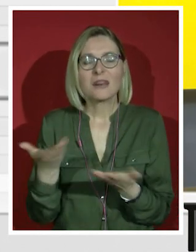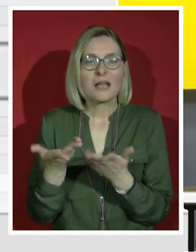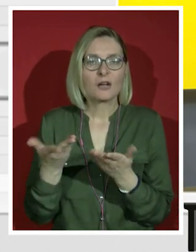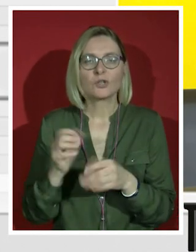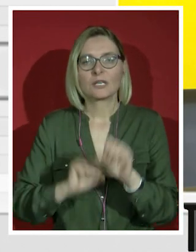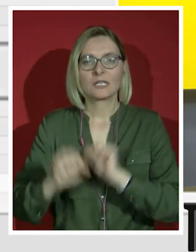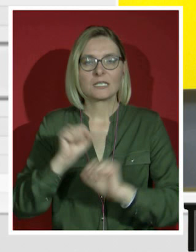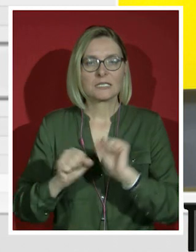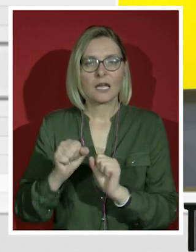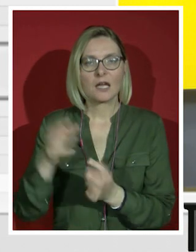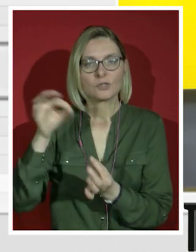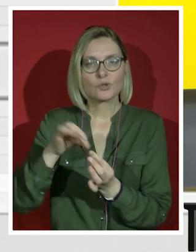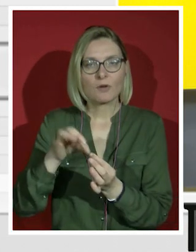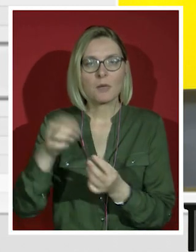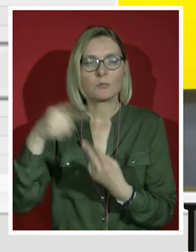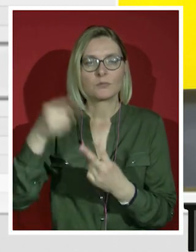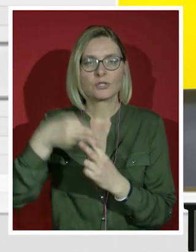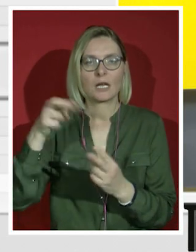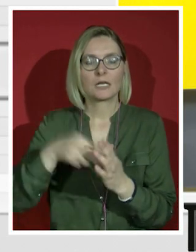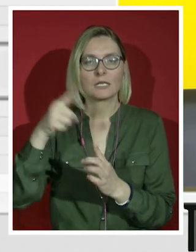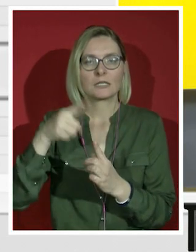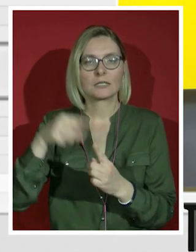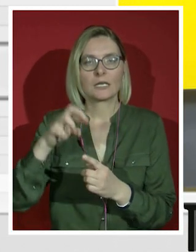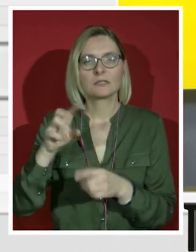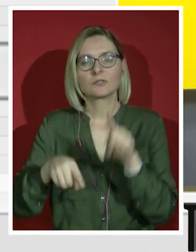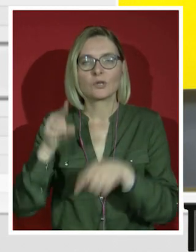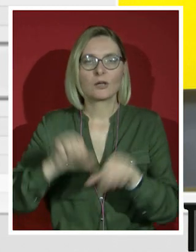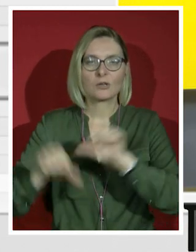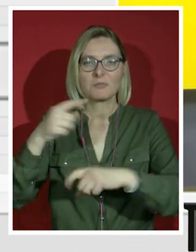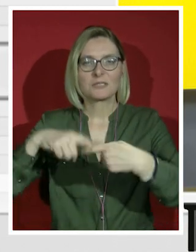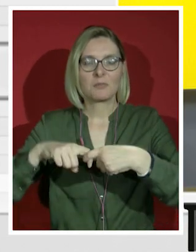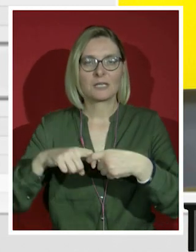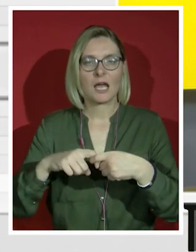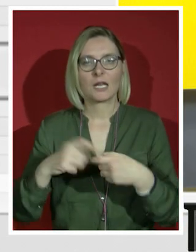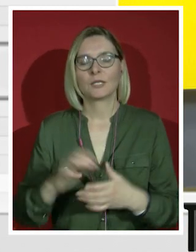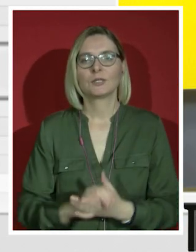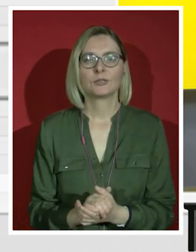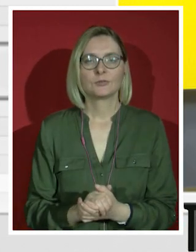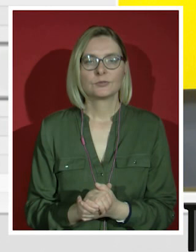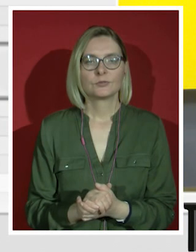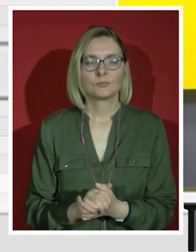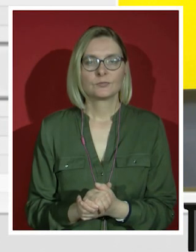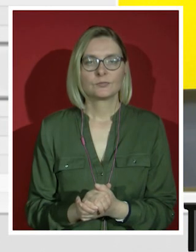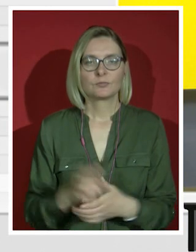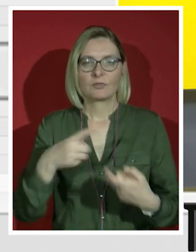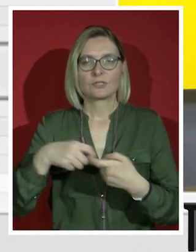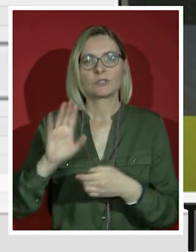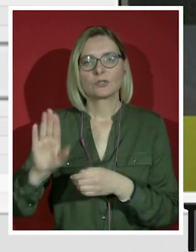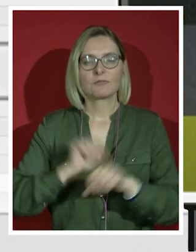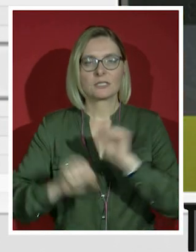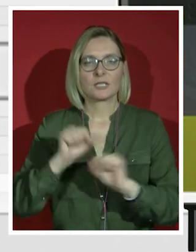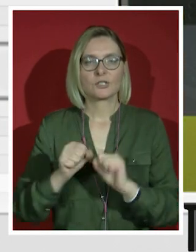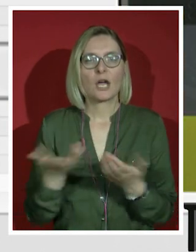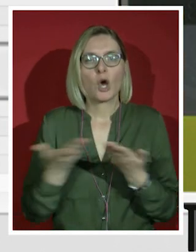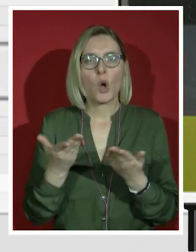пчелите, исто со одредени хемикали поврзани со така. Нивна заштита. Така, колку